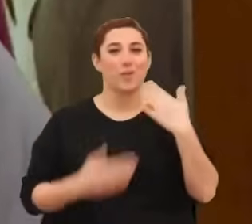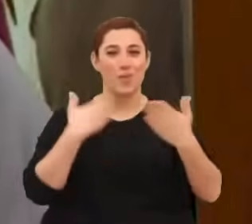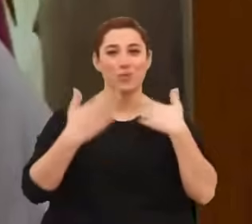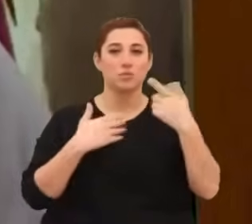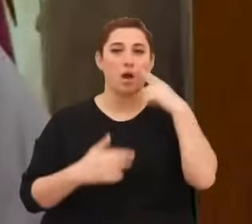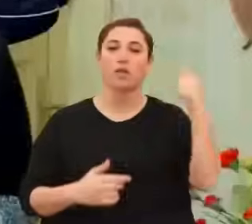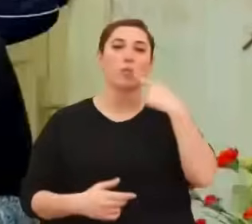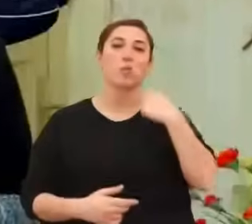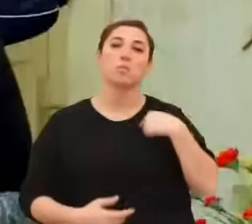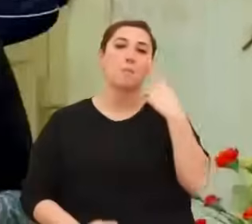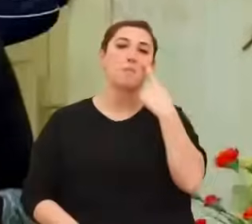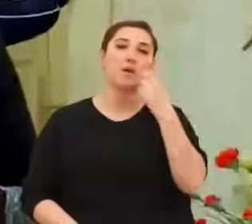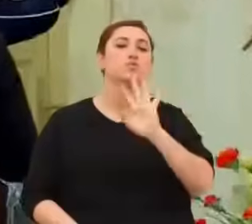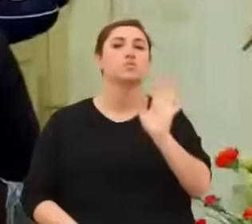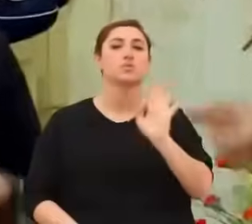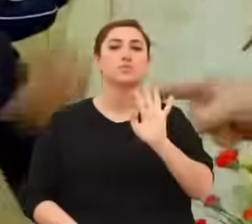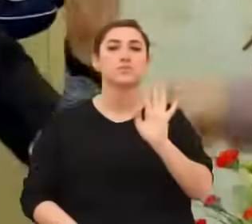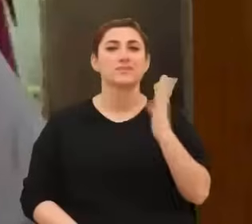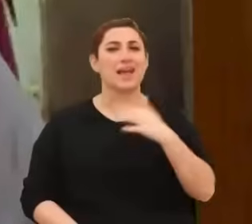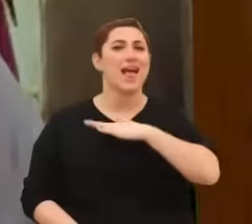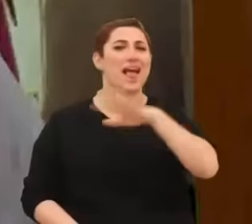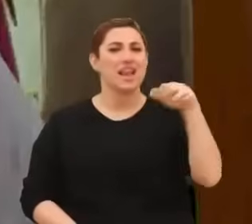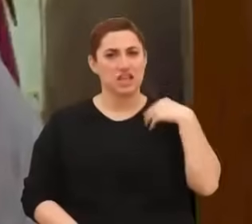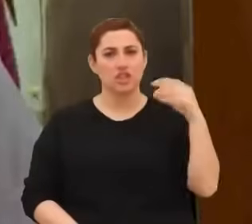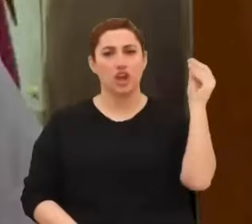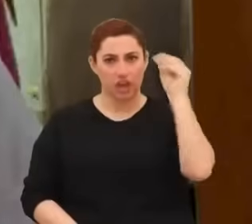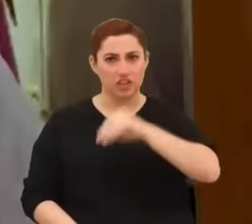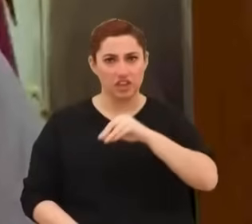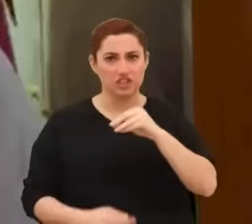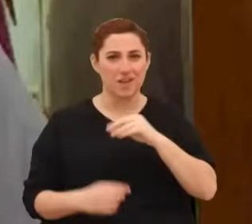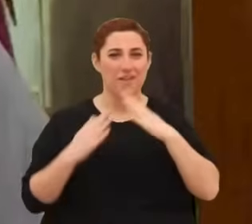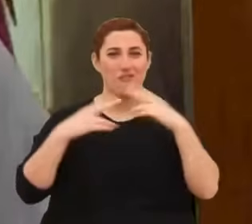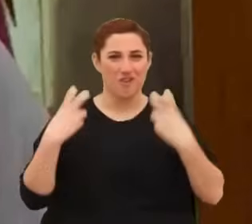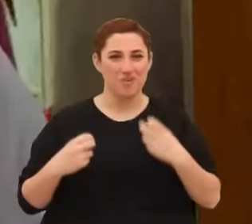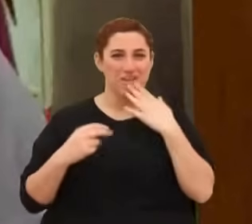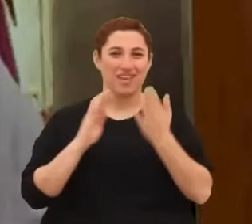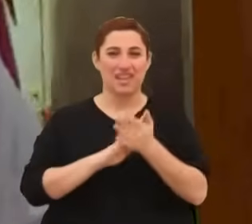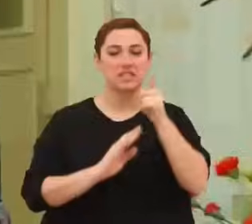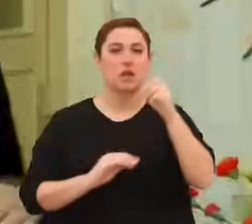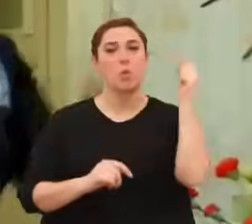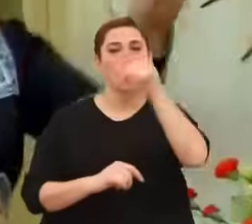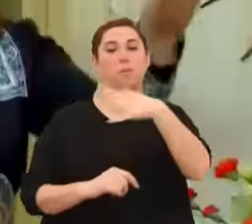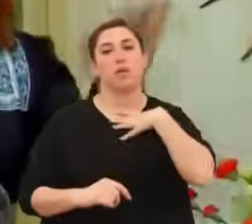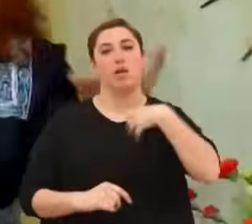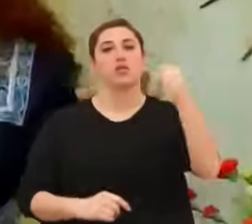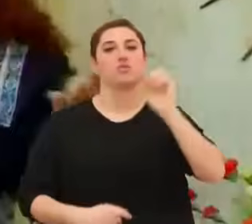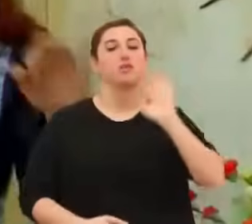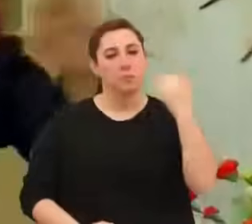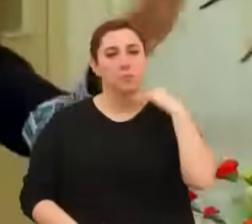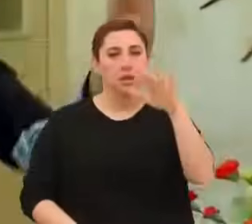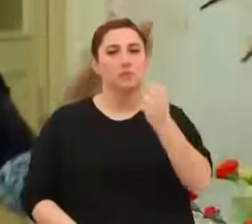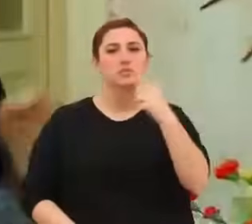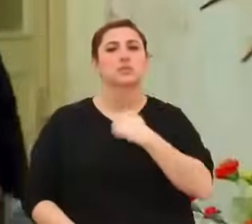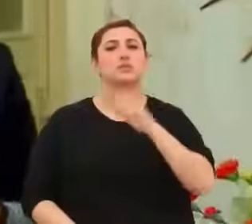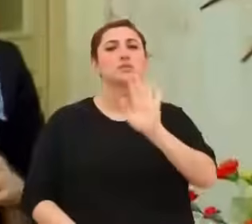konuşuyoruz. Adamın konuştuğu şeye bak. Yok. Ya herkese getireceğim ikametgah. Sen gelip orada alacaksın. Tamam baba, gelir alırım.